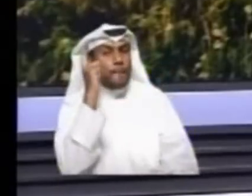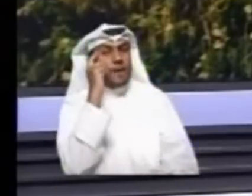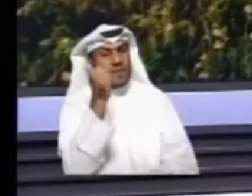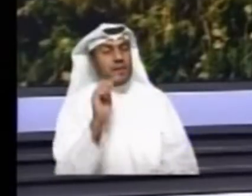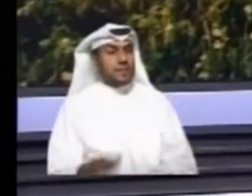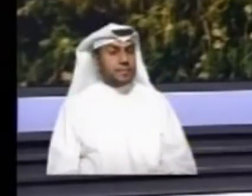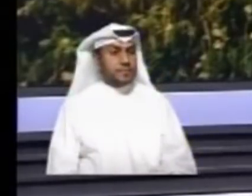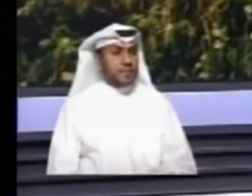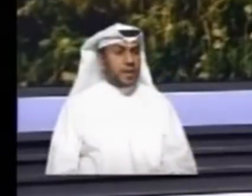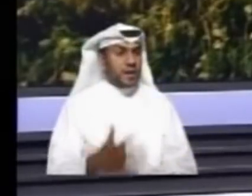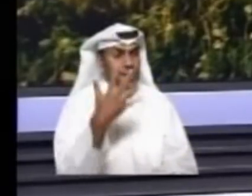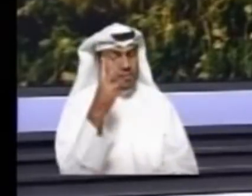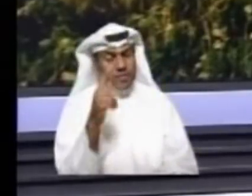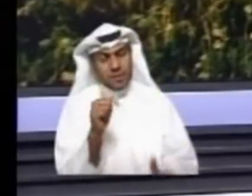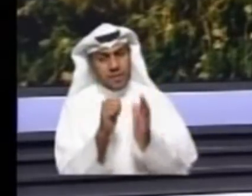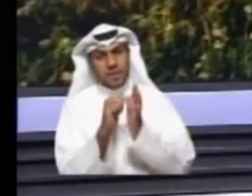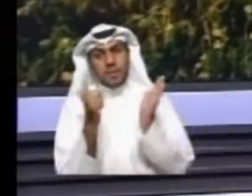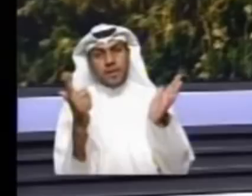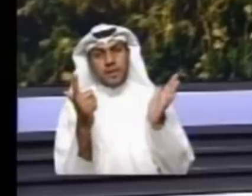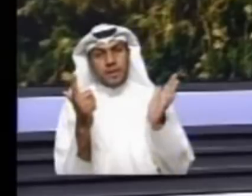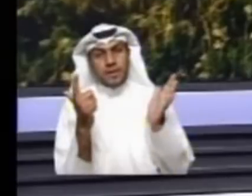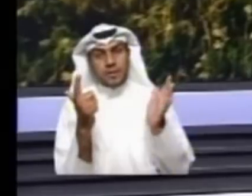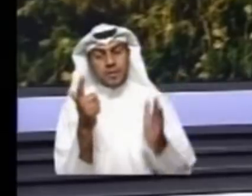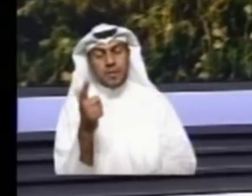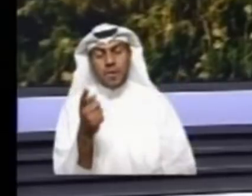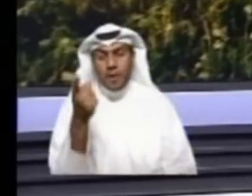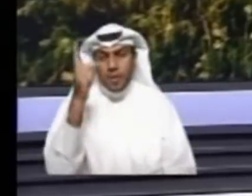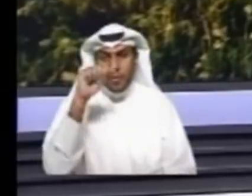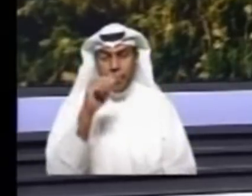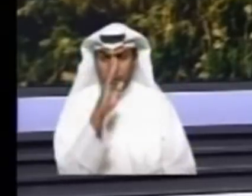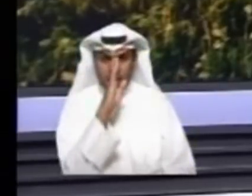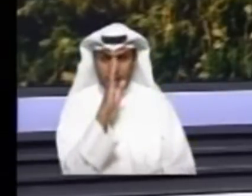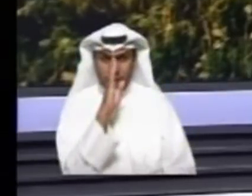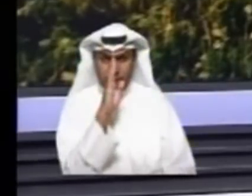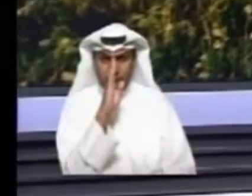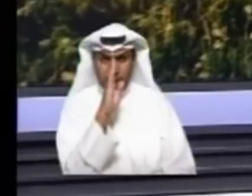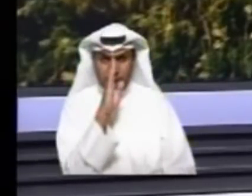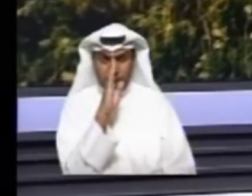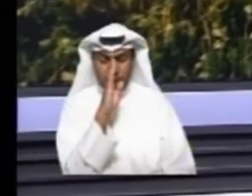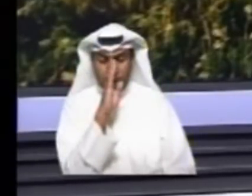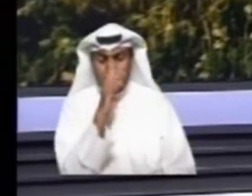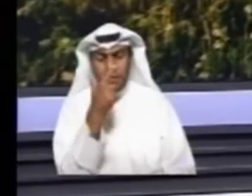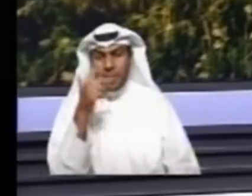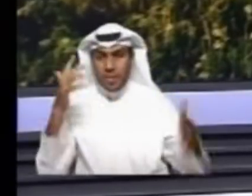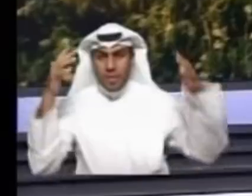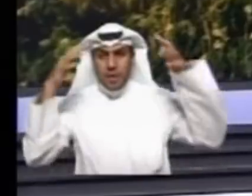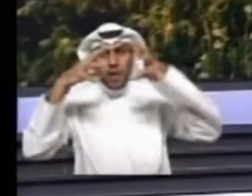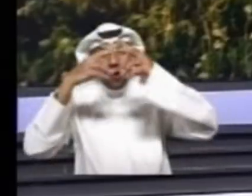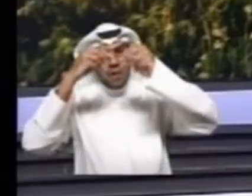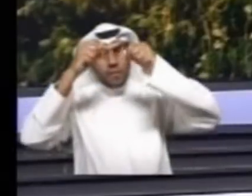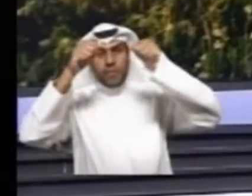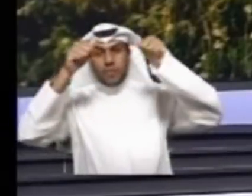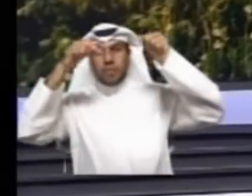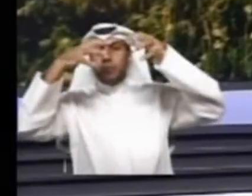25 والصغرى 17 درجه مئويه ابتداء من منتصف يوم الاثنين راح تبدا ايضا تقل السحب تدريجيا وتتراجع